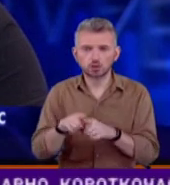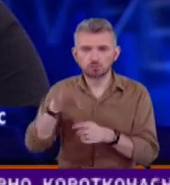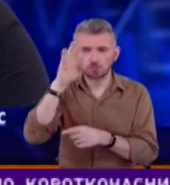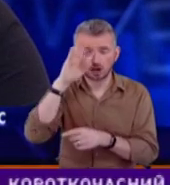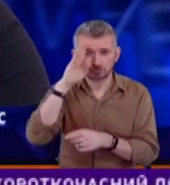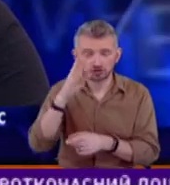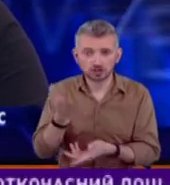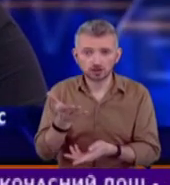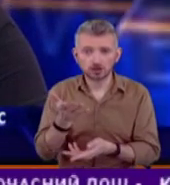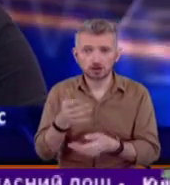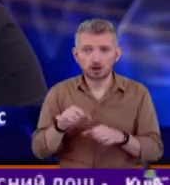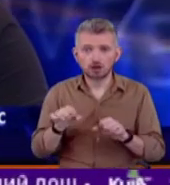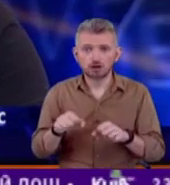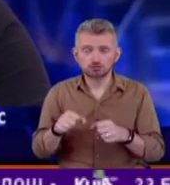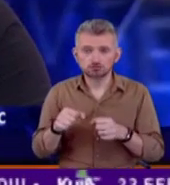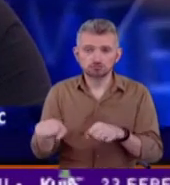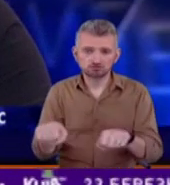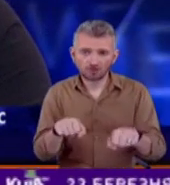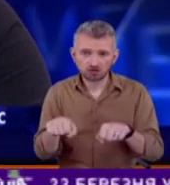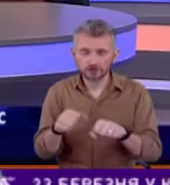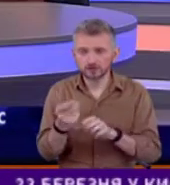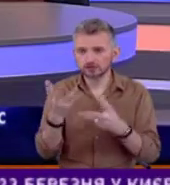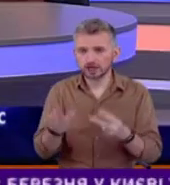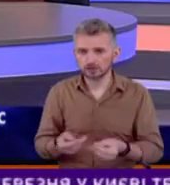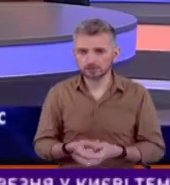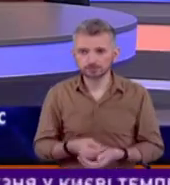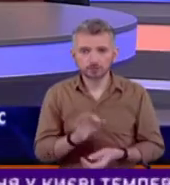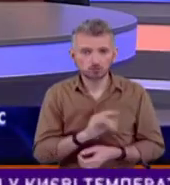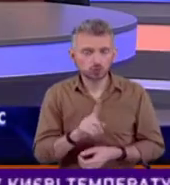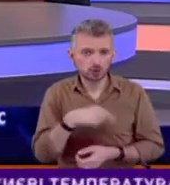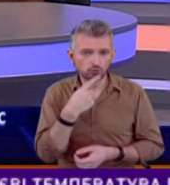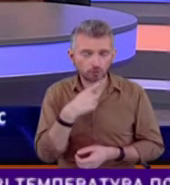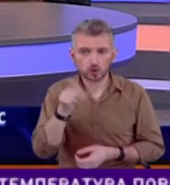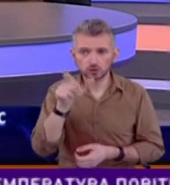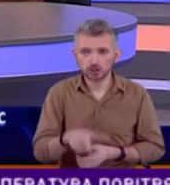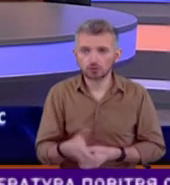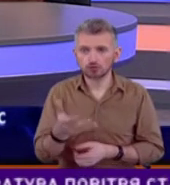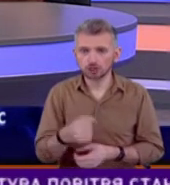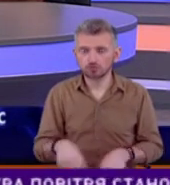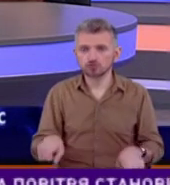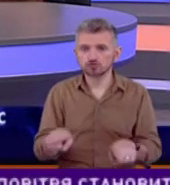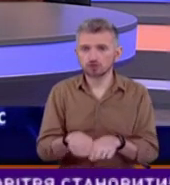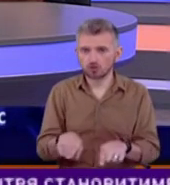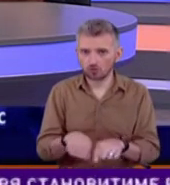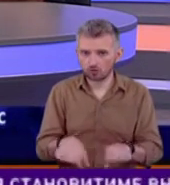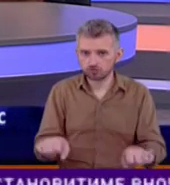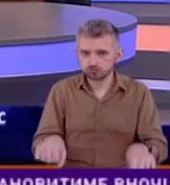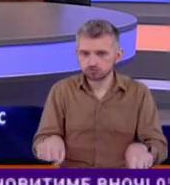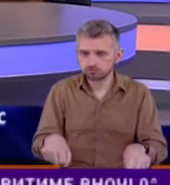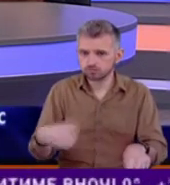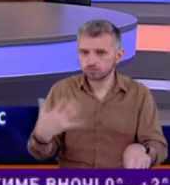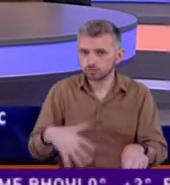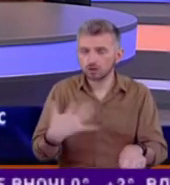мальчик катался всего лишь несколько дней. Ну, от про що є мова, що людина, отримуючи такого монстра, має мати певний